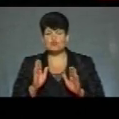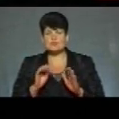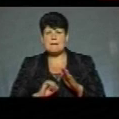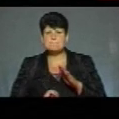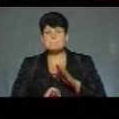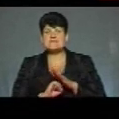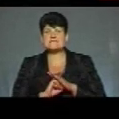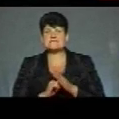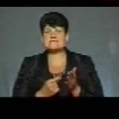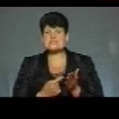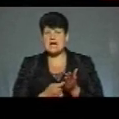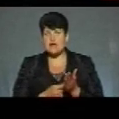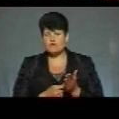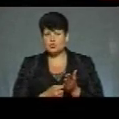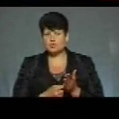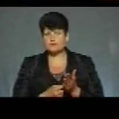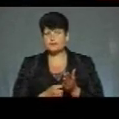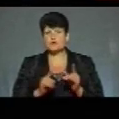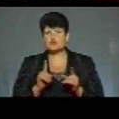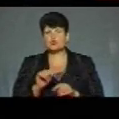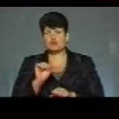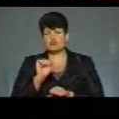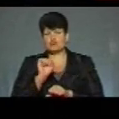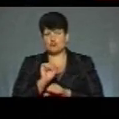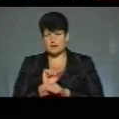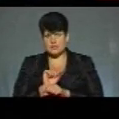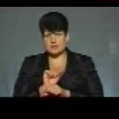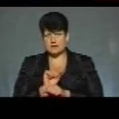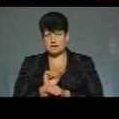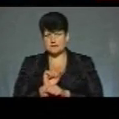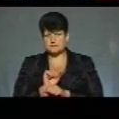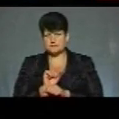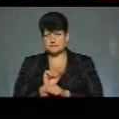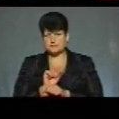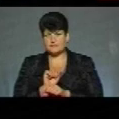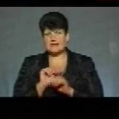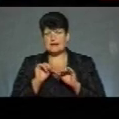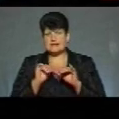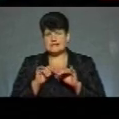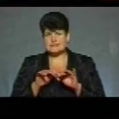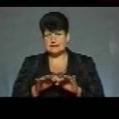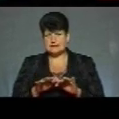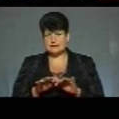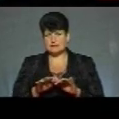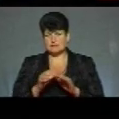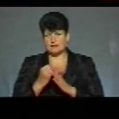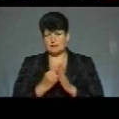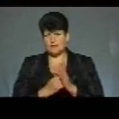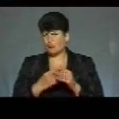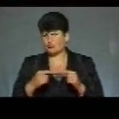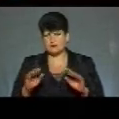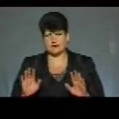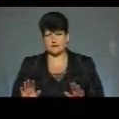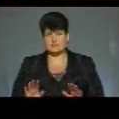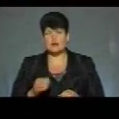підставою щодо зупинення, призупинення дії відповідних каналів, будь-яких.